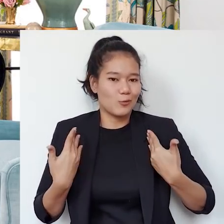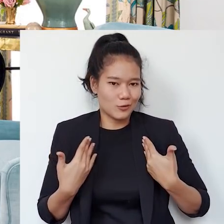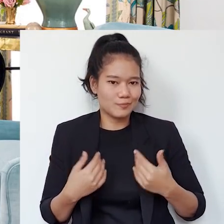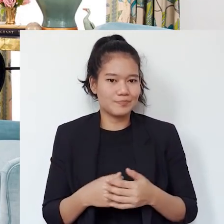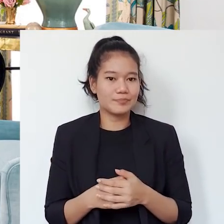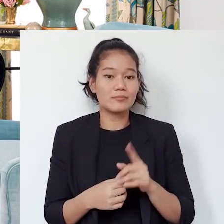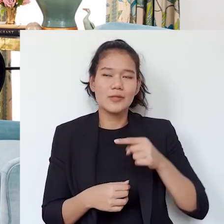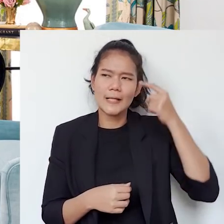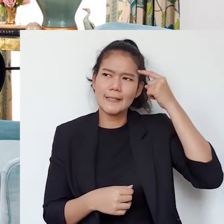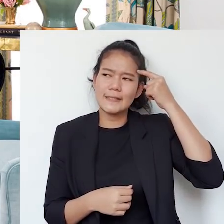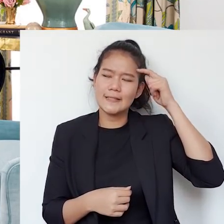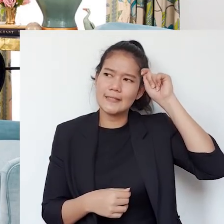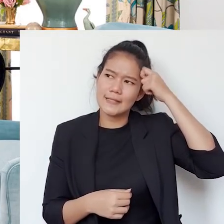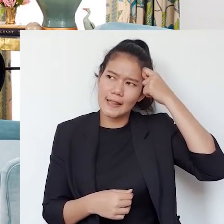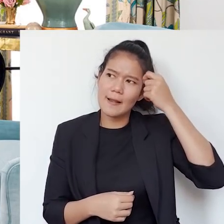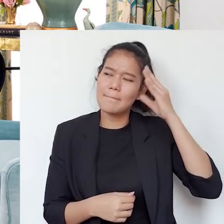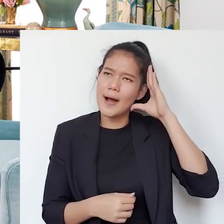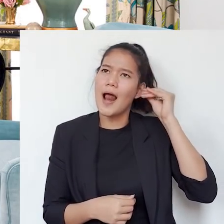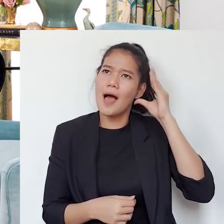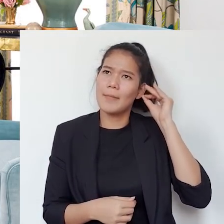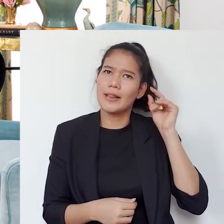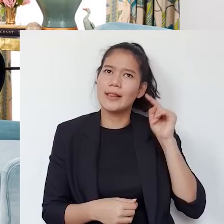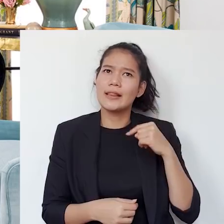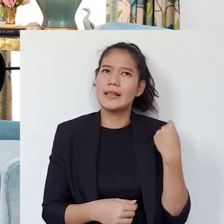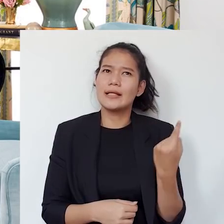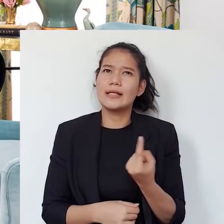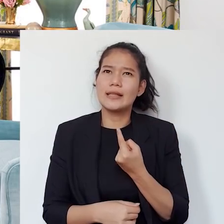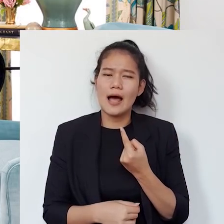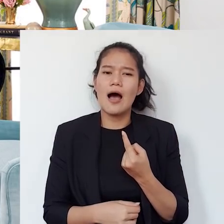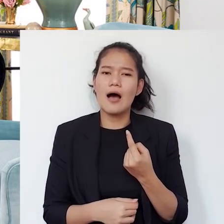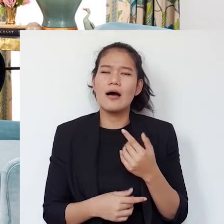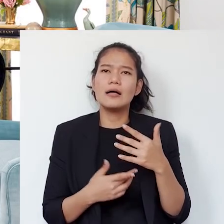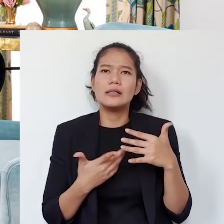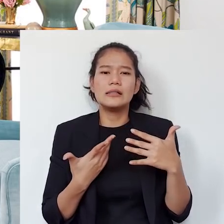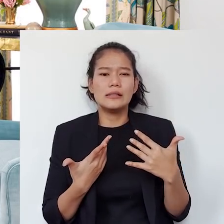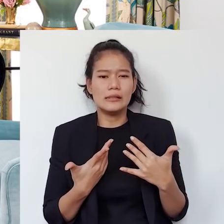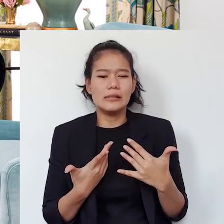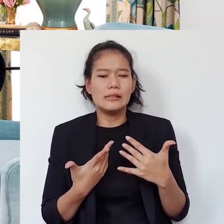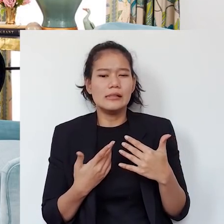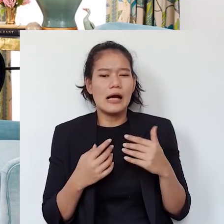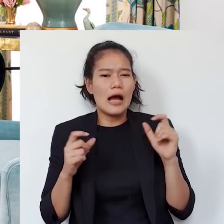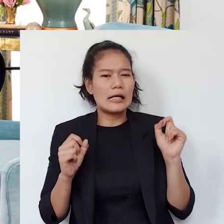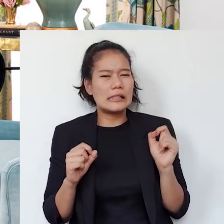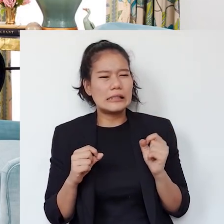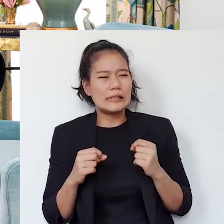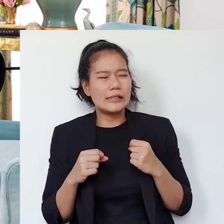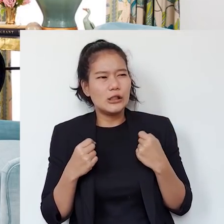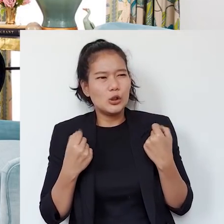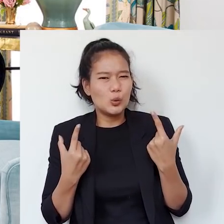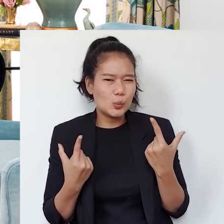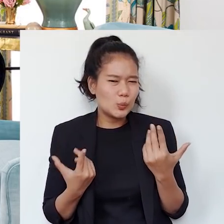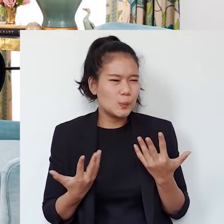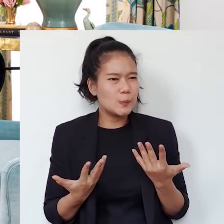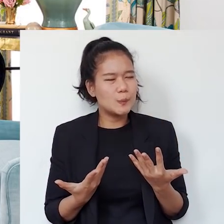saudara-saudari, pengalaman kita di mana kita ada dalam kehidupan yang begitu